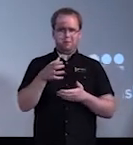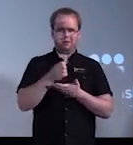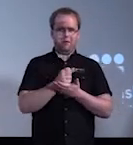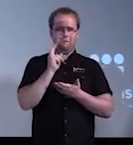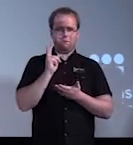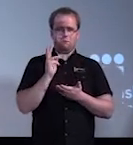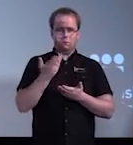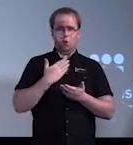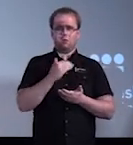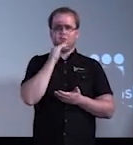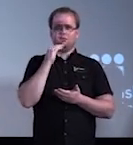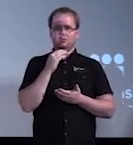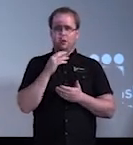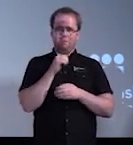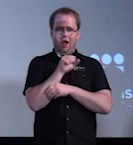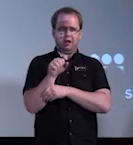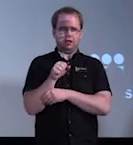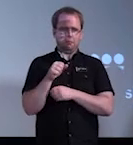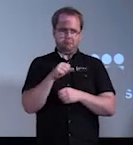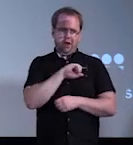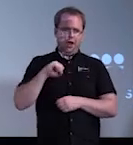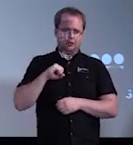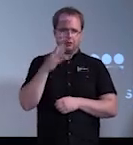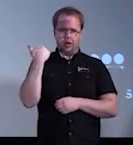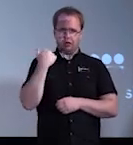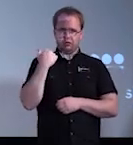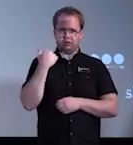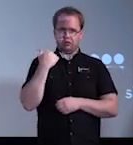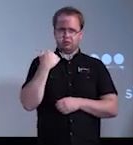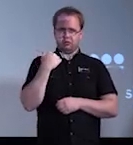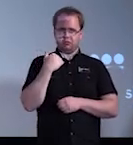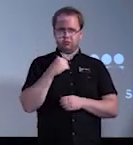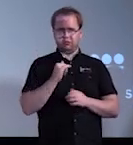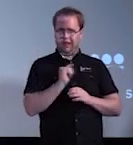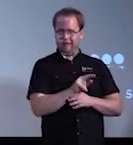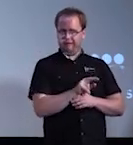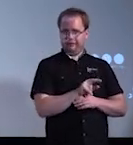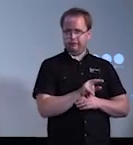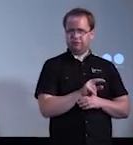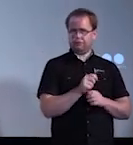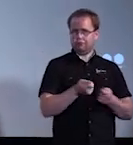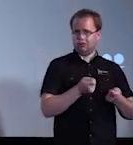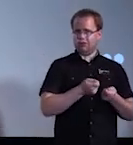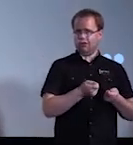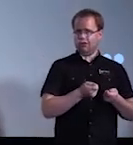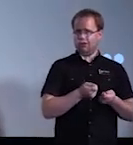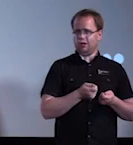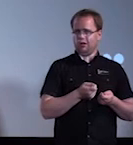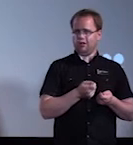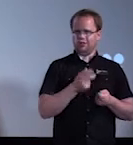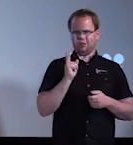inflytande, hade det inte varit svårare för dem att kunna gå in och styra, till exempel mot att man skulle ha mer så här